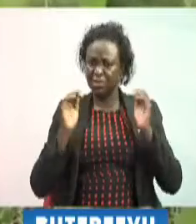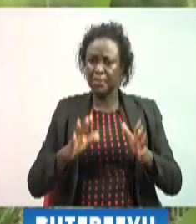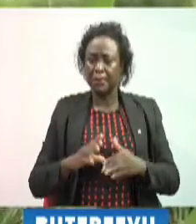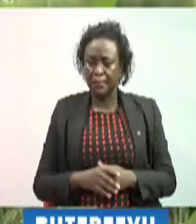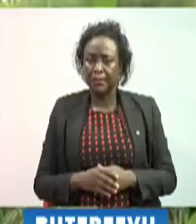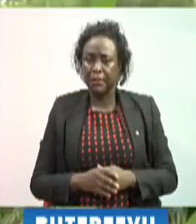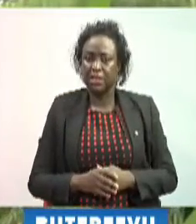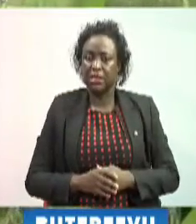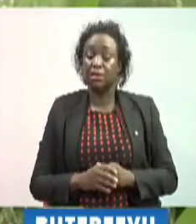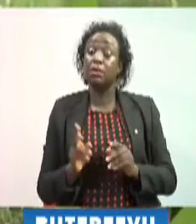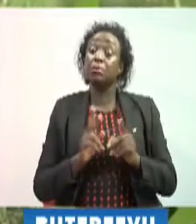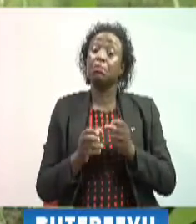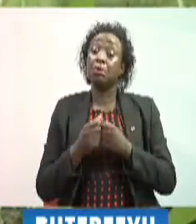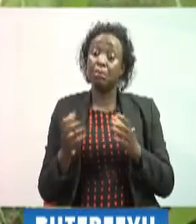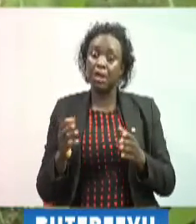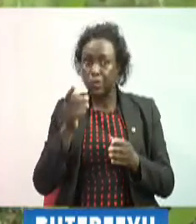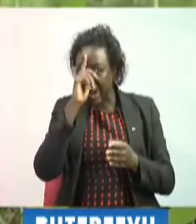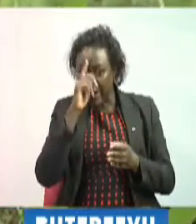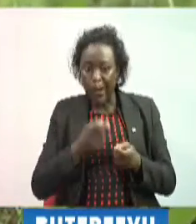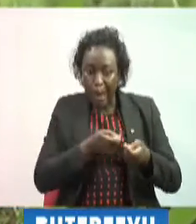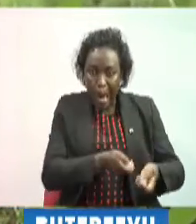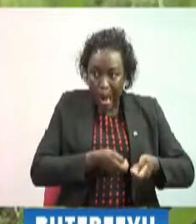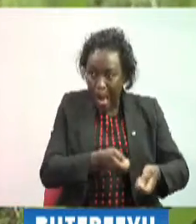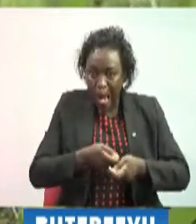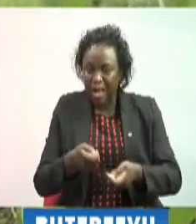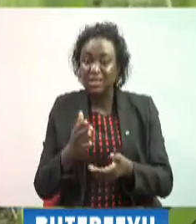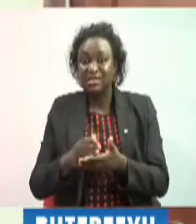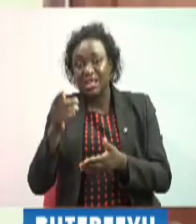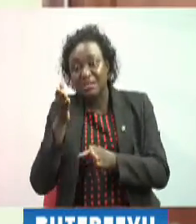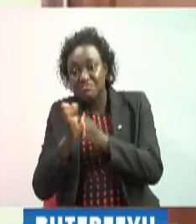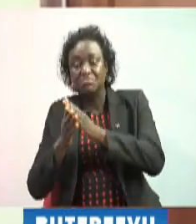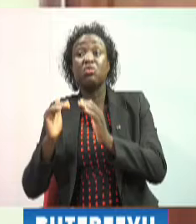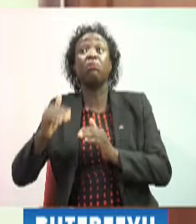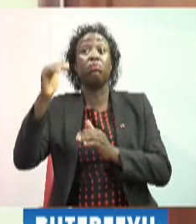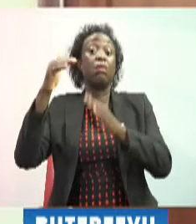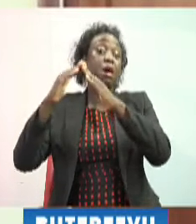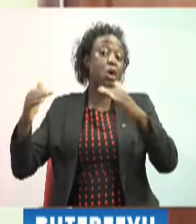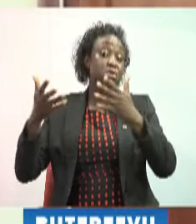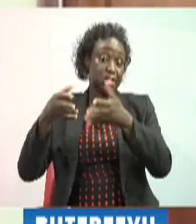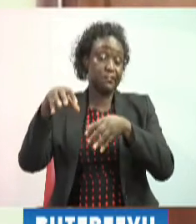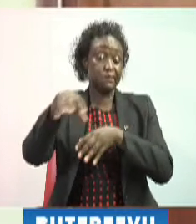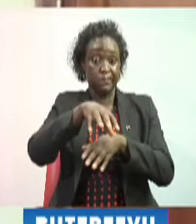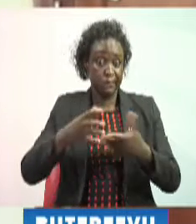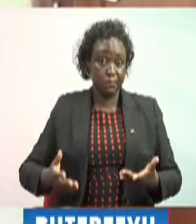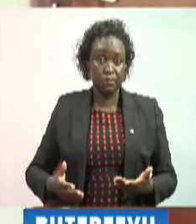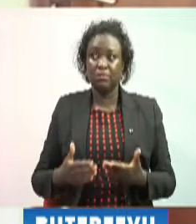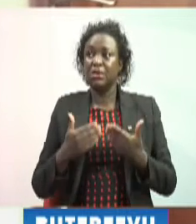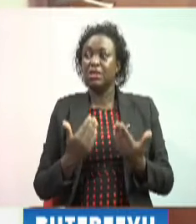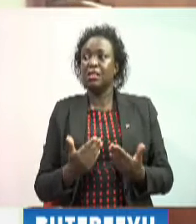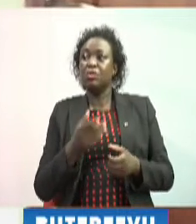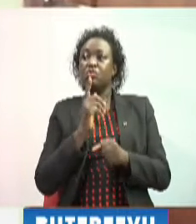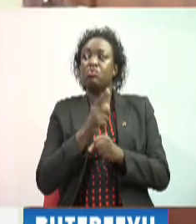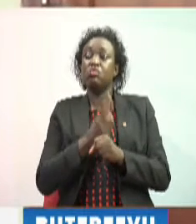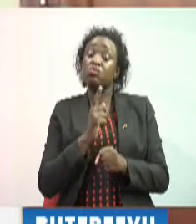Patrick, abantu basusse okulimira mu bifo by'entobazi ssaako n'okuzimbamu amayumba. Twagala okulabula abantu abo nti